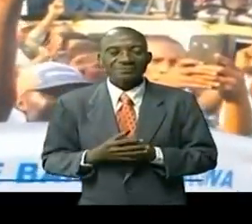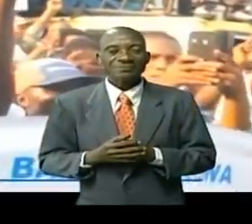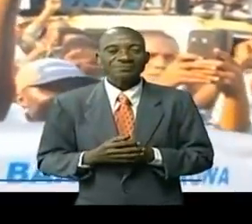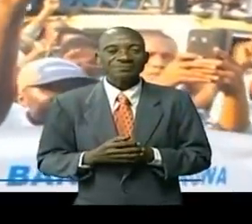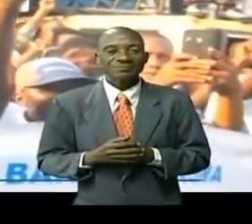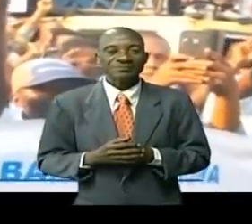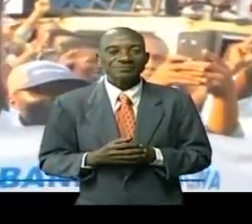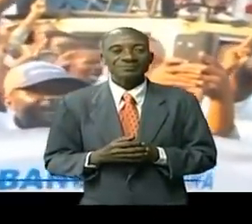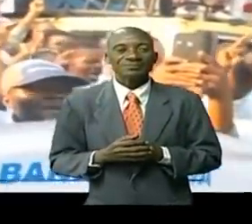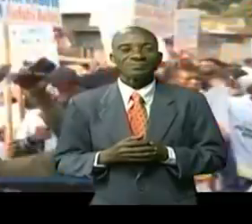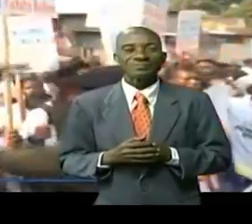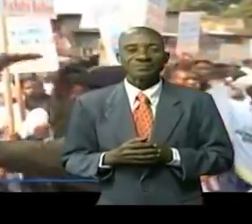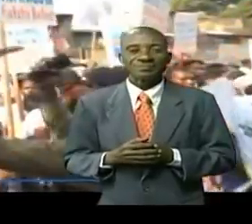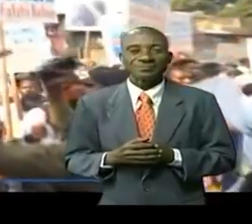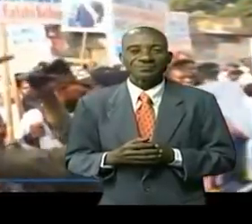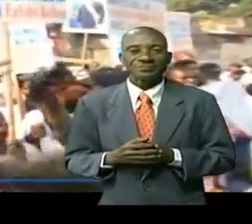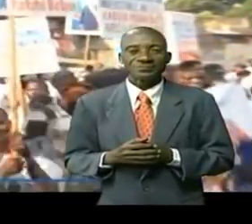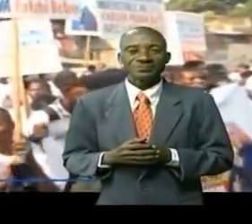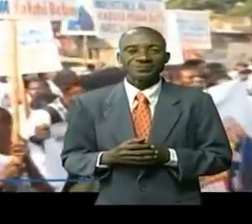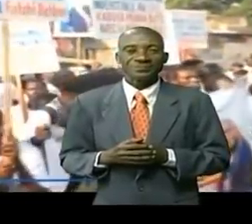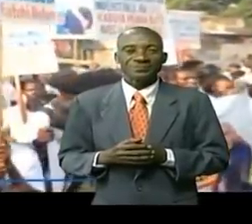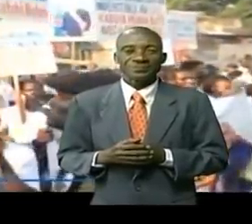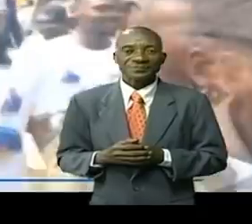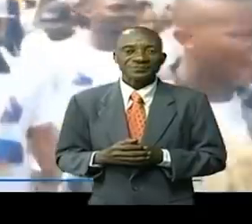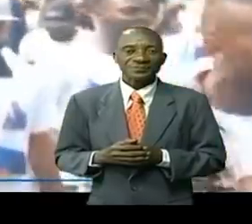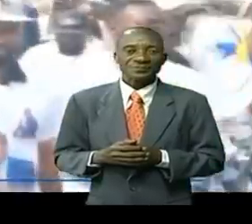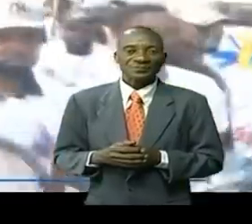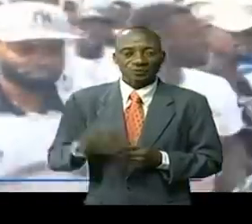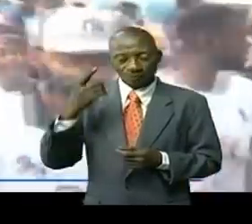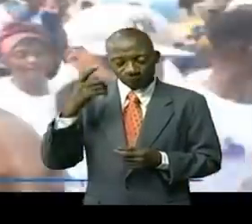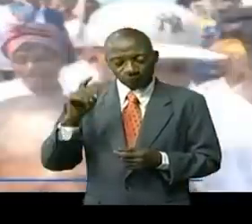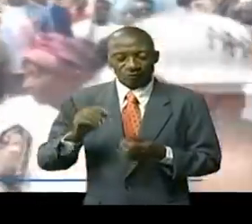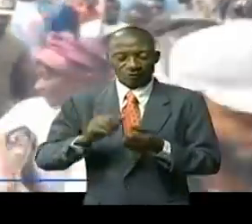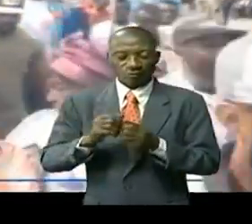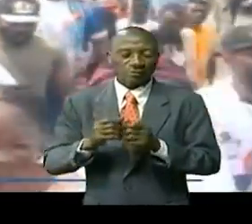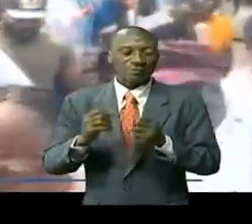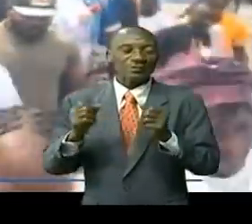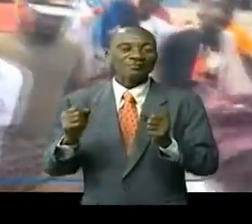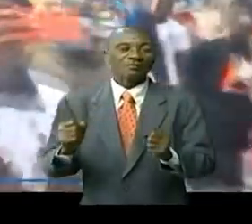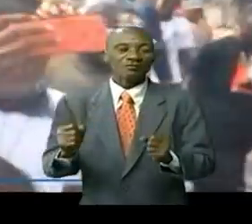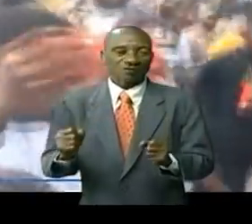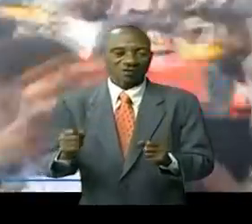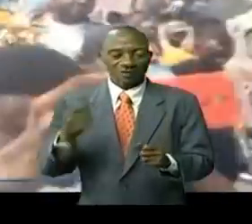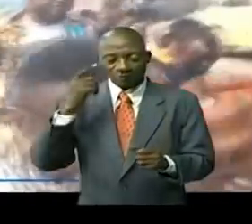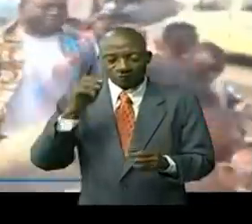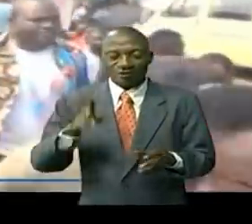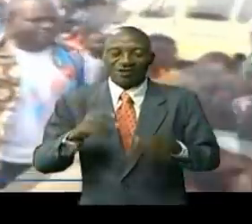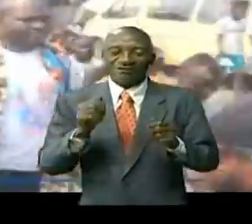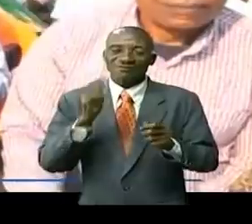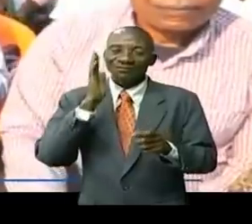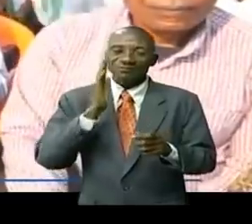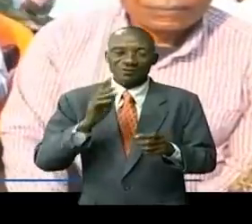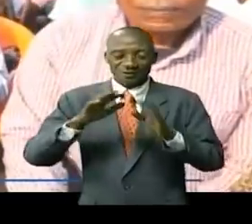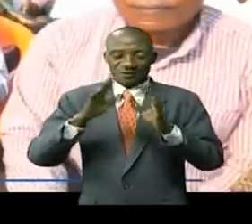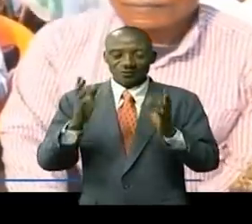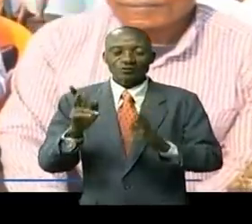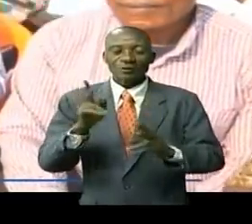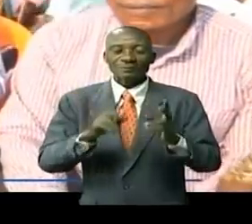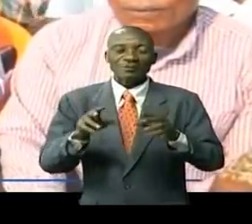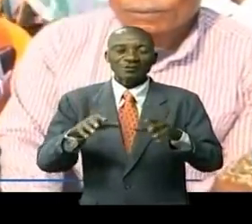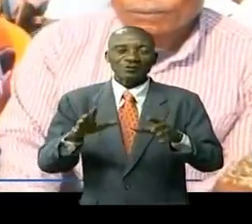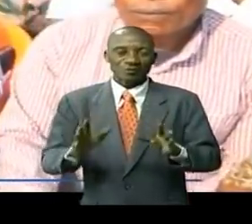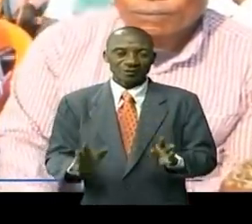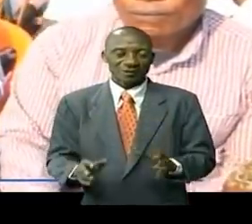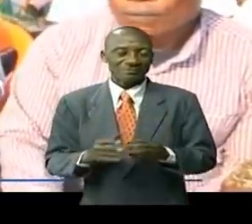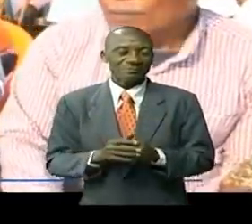Au cœur des échanges, la consolidation et la conservation du pouvoir pour les bien-être des Congolais, cette journée de rencontres a permis aux